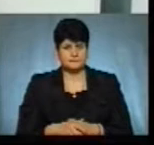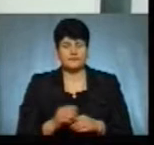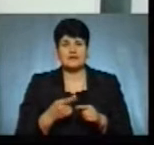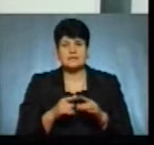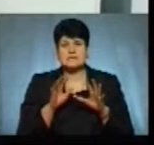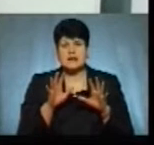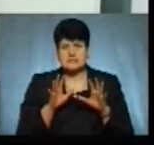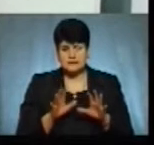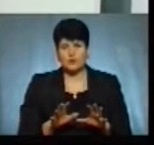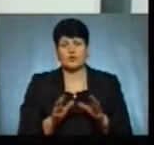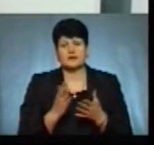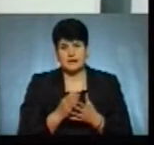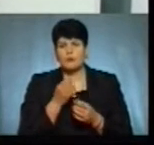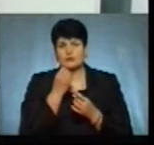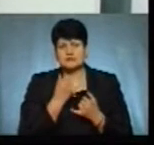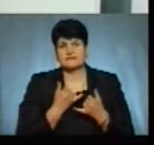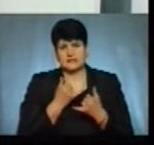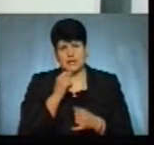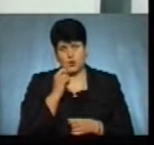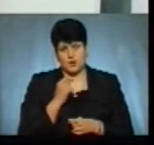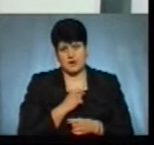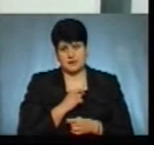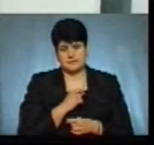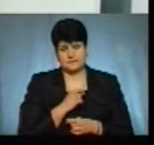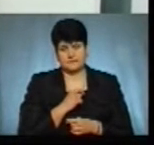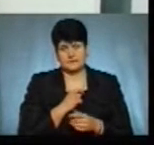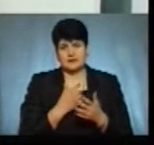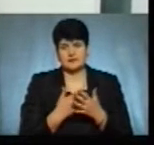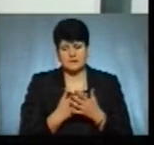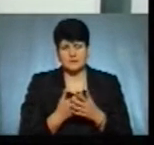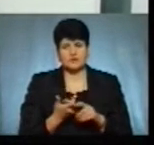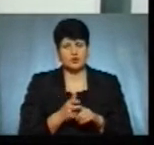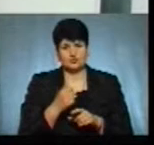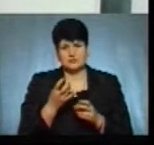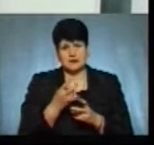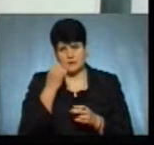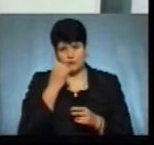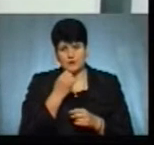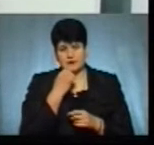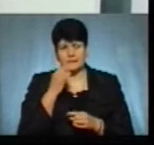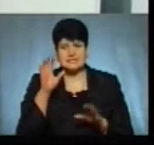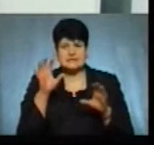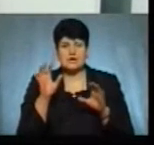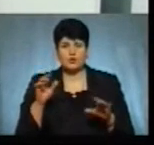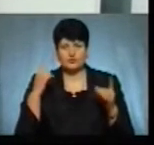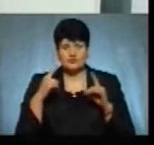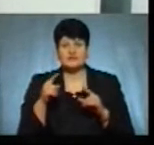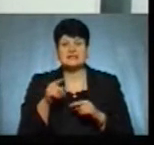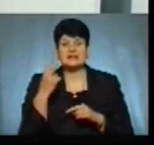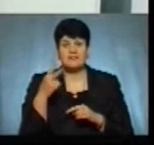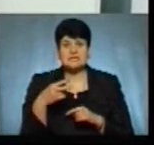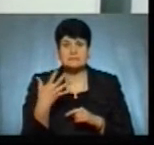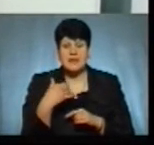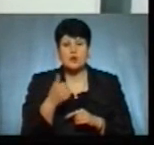закон однозначно позитивний для України. І, напевно, треба дуже подякувати нашим законотворцям, що вони за 25 років